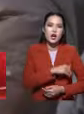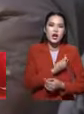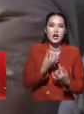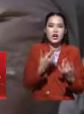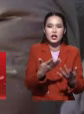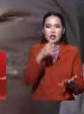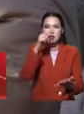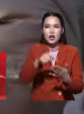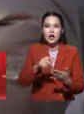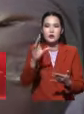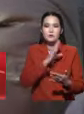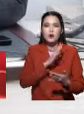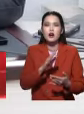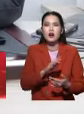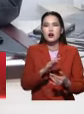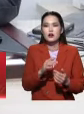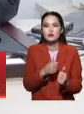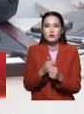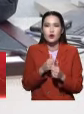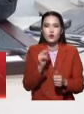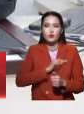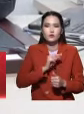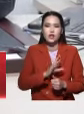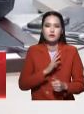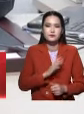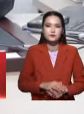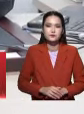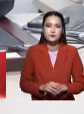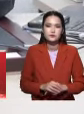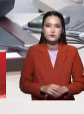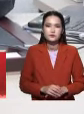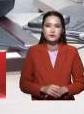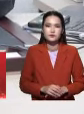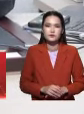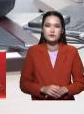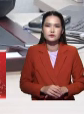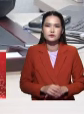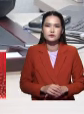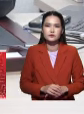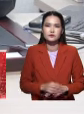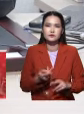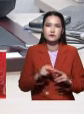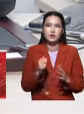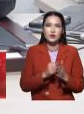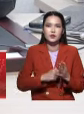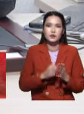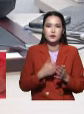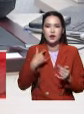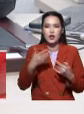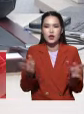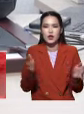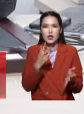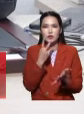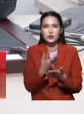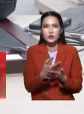тапқан таянғаныма тамақ аламын дейді. Осы жұмысқа енді адам келемлеп келмейді ол. Например, ақша жетпейді. 5-6 мың,